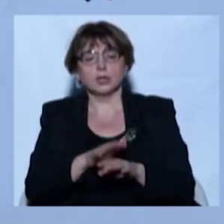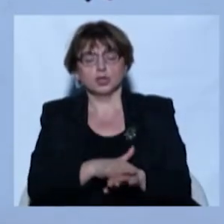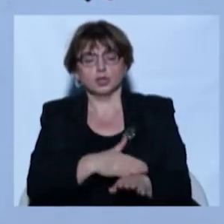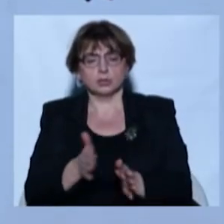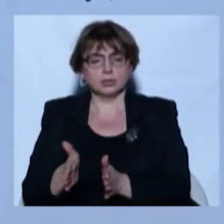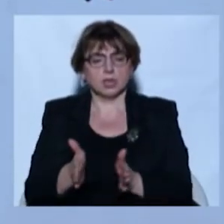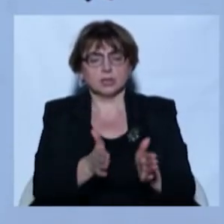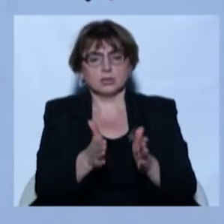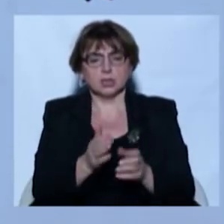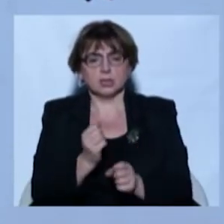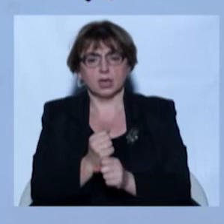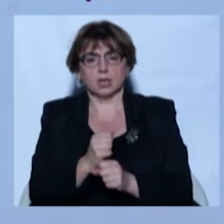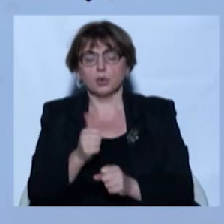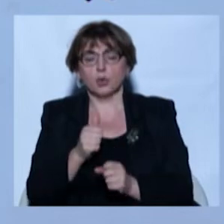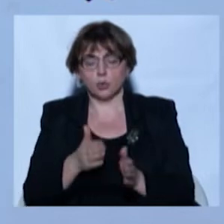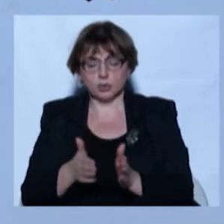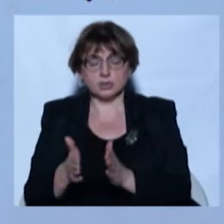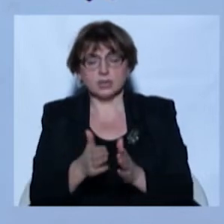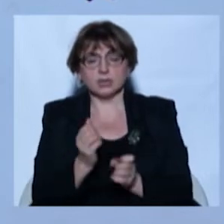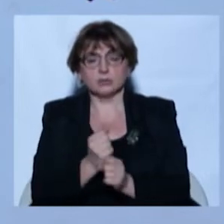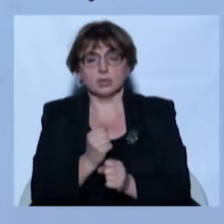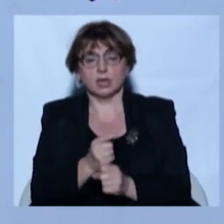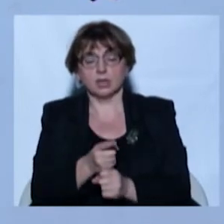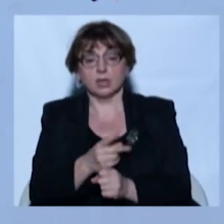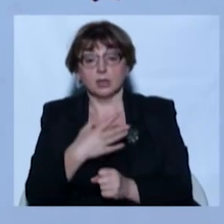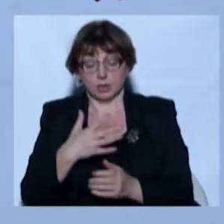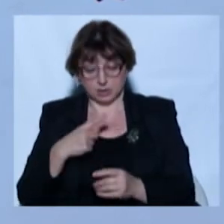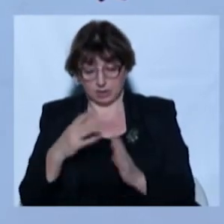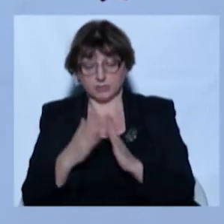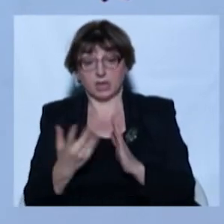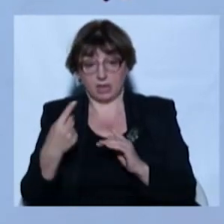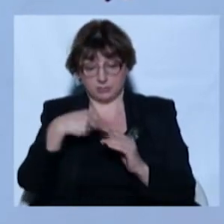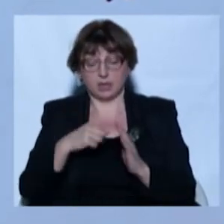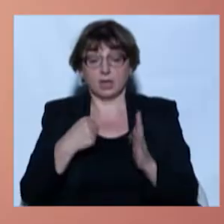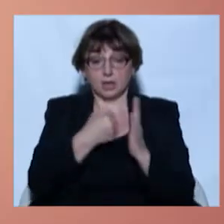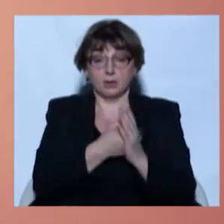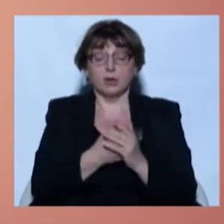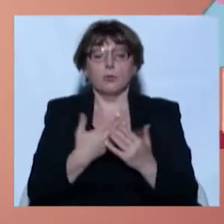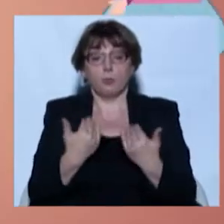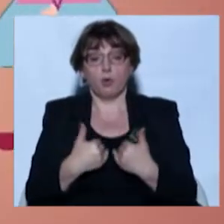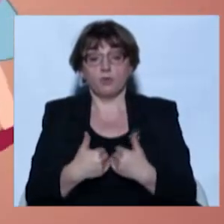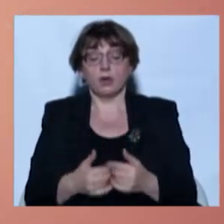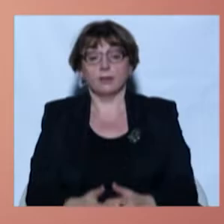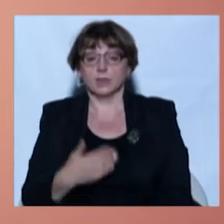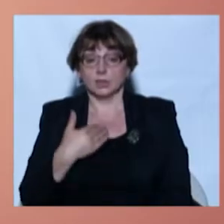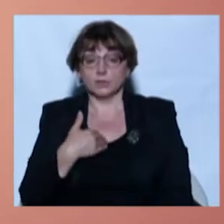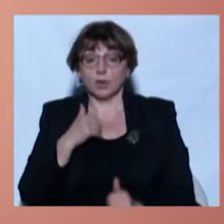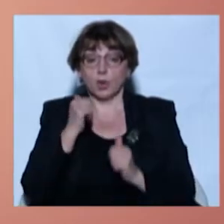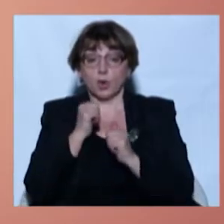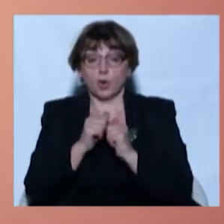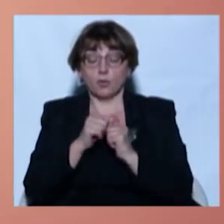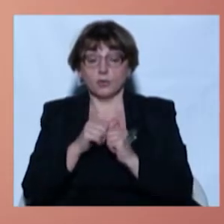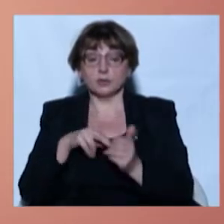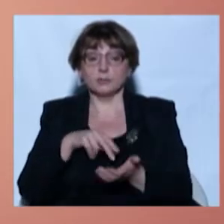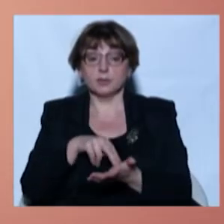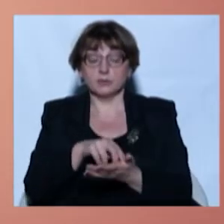და ეხლა გიჩვენებთ, რა გზას გადის წყალი იქამდე, ვიდრე ჩვენს ონკანებამდე მოვა. ჩვენ ყოველდღე